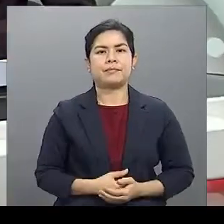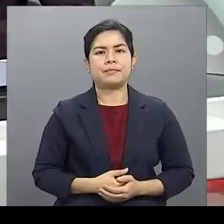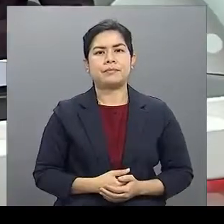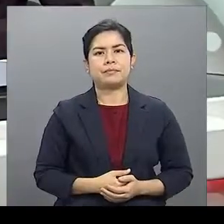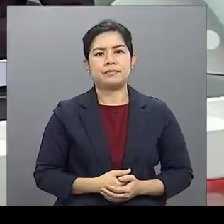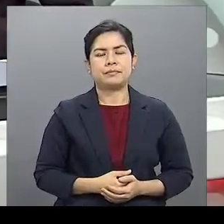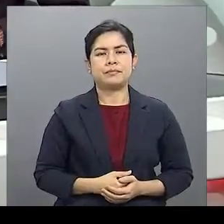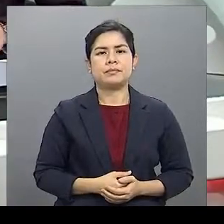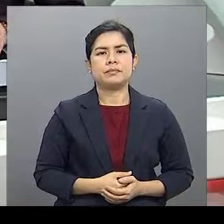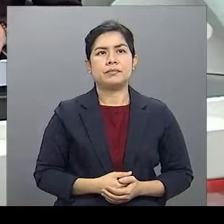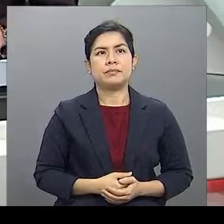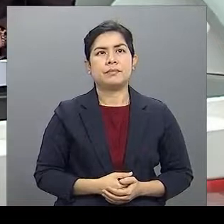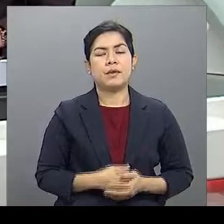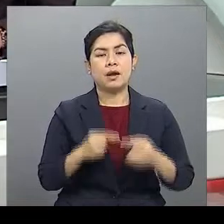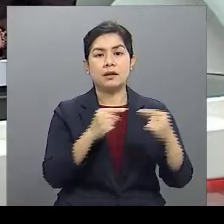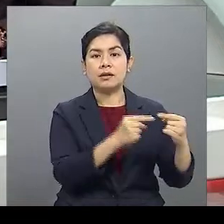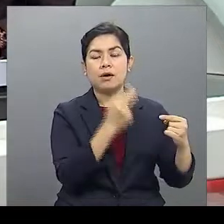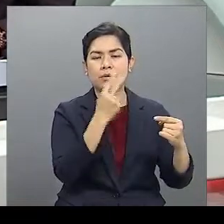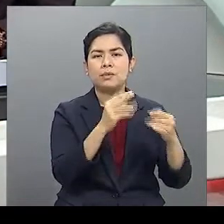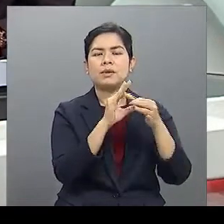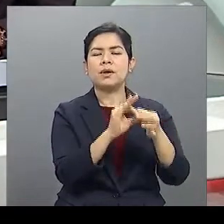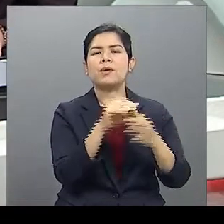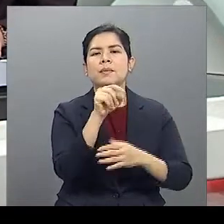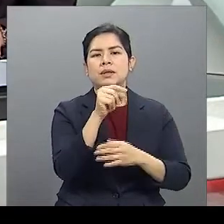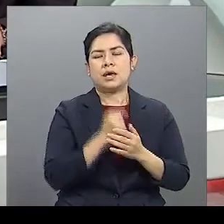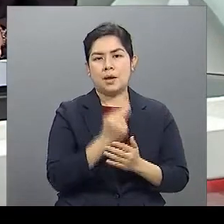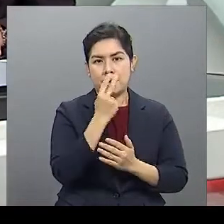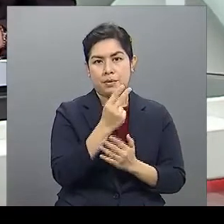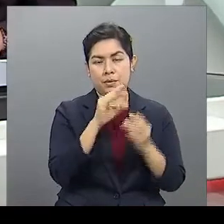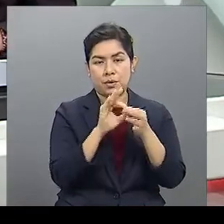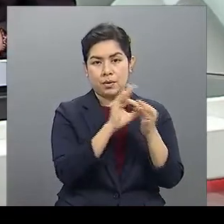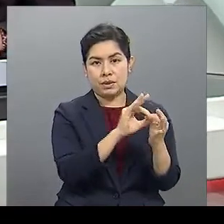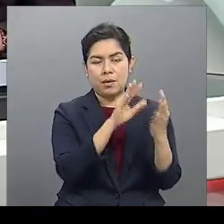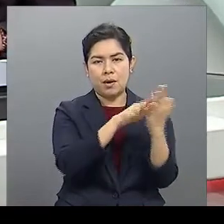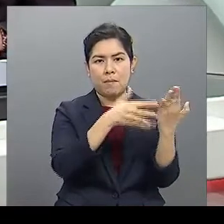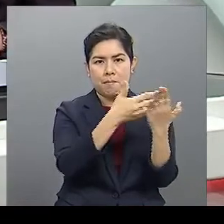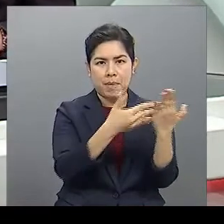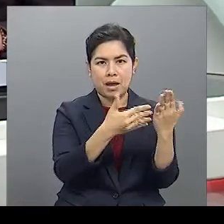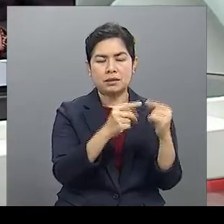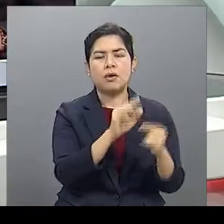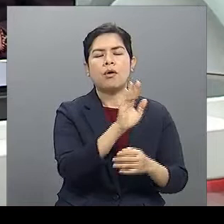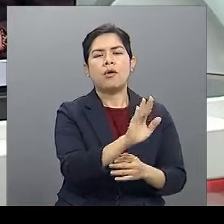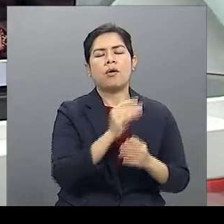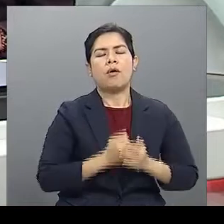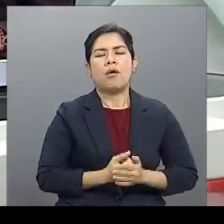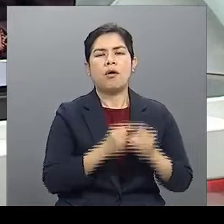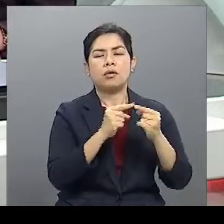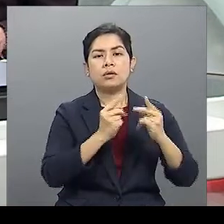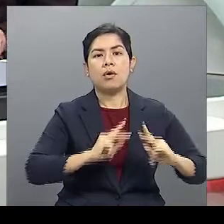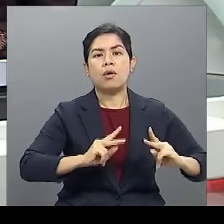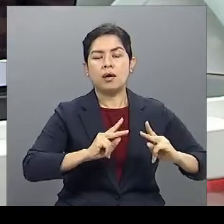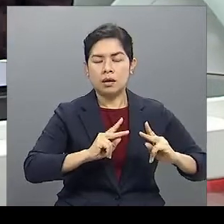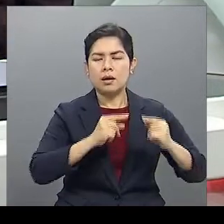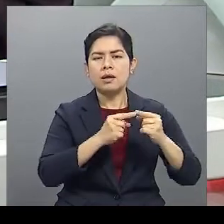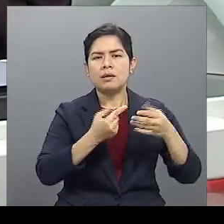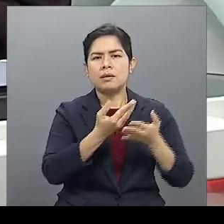ต่อเนื่องกันเรื่องนี้นะคะอยากจะให้คุณผู้ชมไปดูยุทธศาสตร์อ้อยแล้วก็น้ำตาลทราย10ปีของสำนักงานคณะกรรมการอ้อยและน้ำตาลทรายกระทรวงอุตสาหก